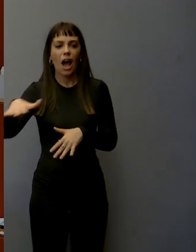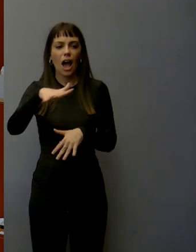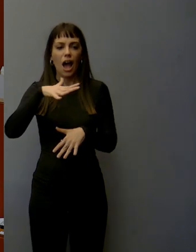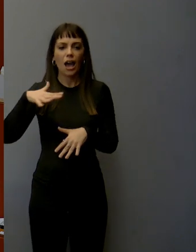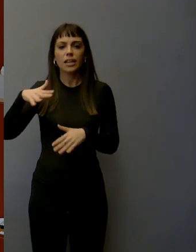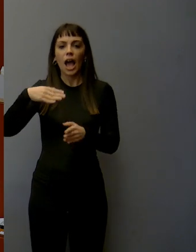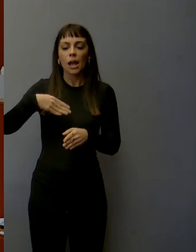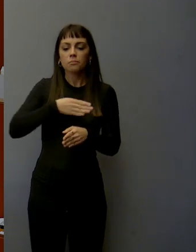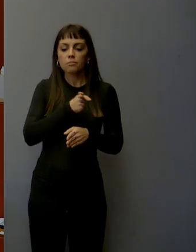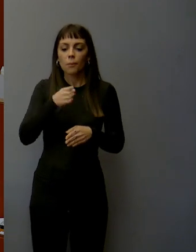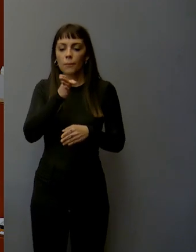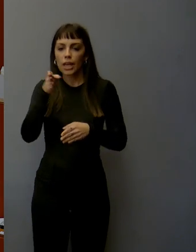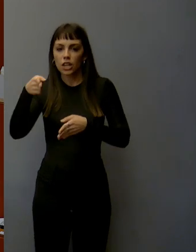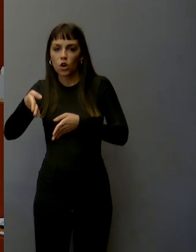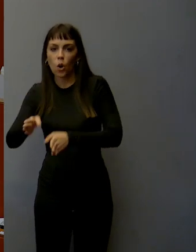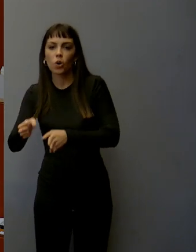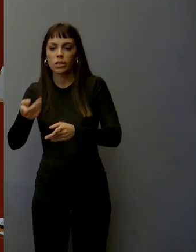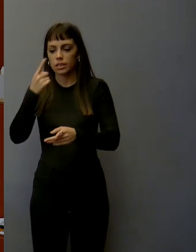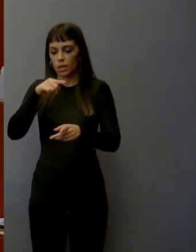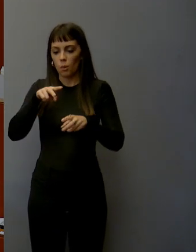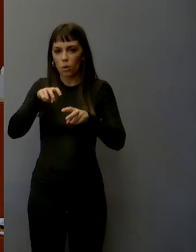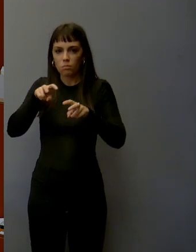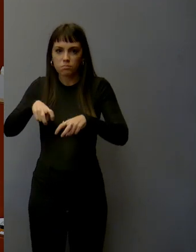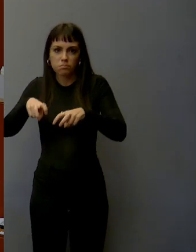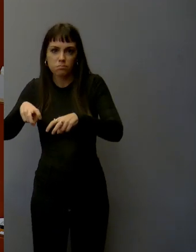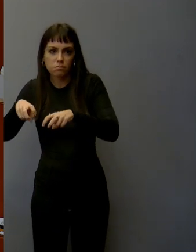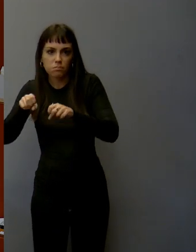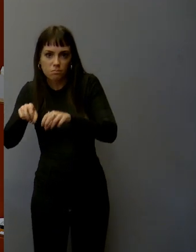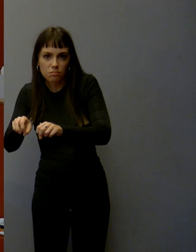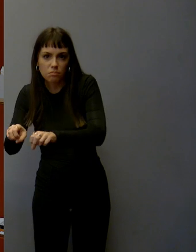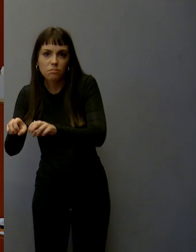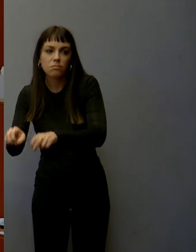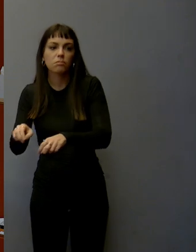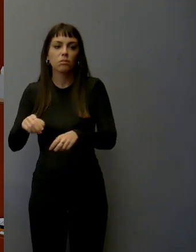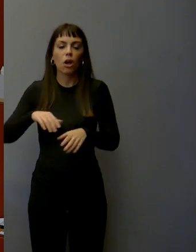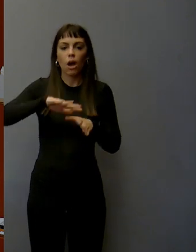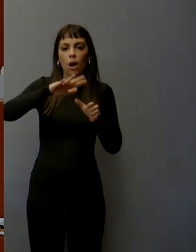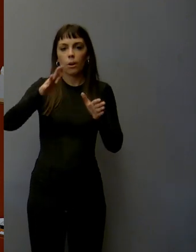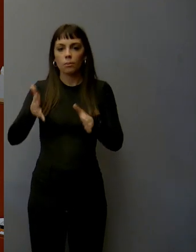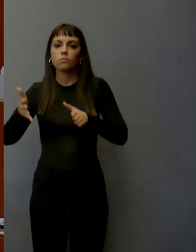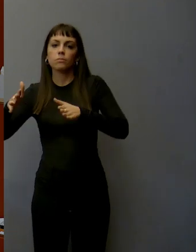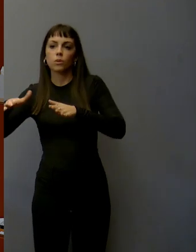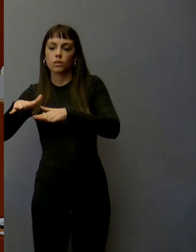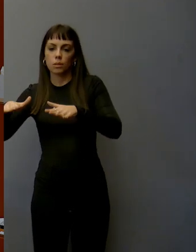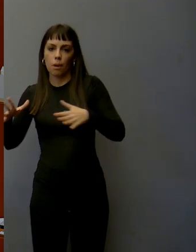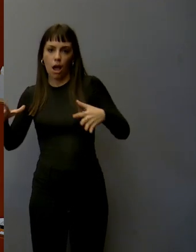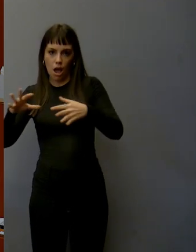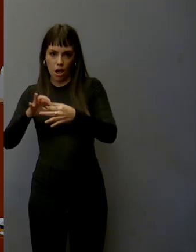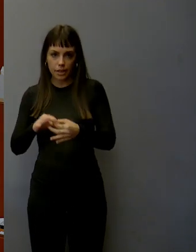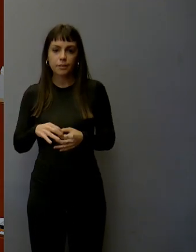igienici che collegano proprio il mare e monti passo all'ordine del giorno 1538 che è